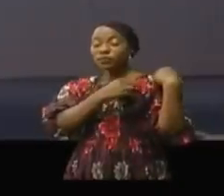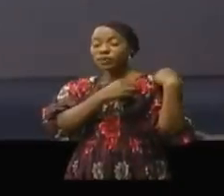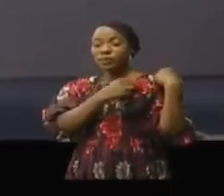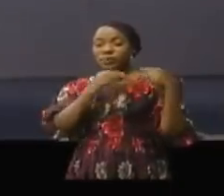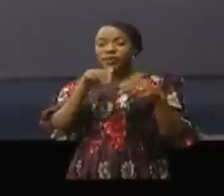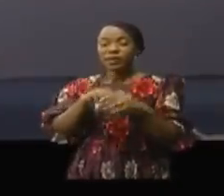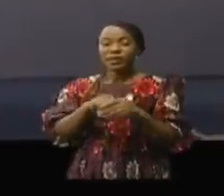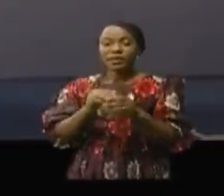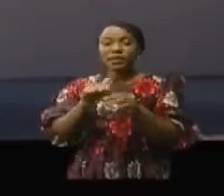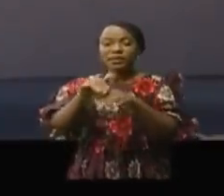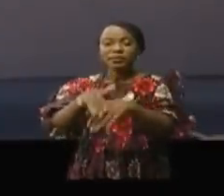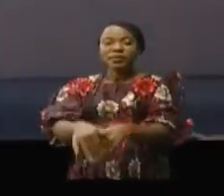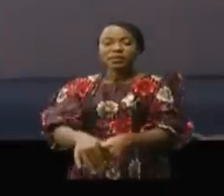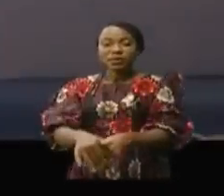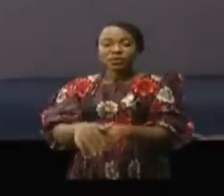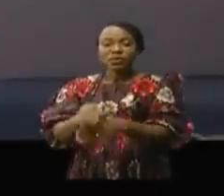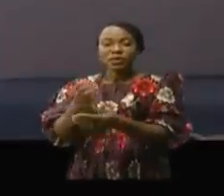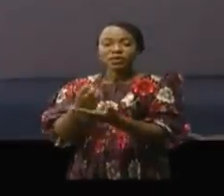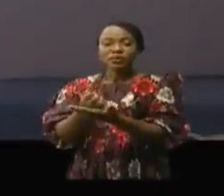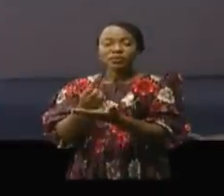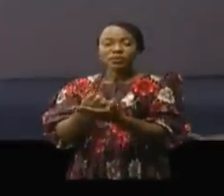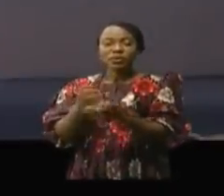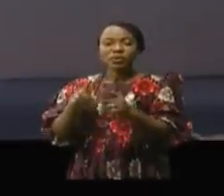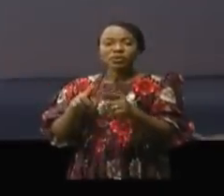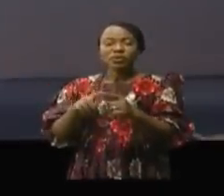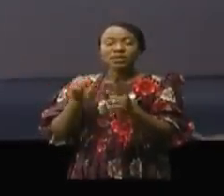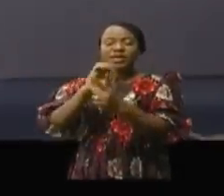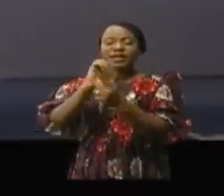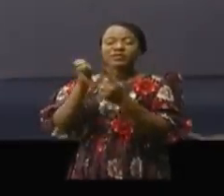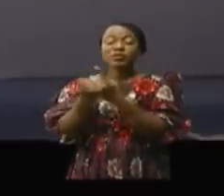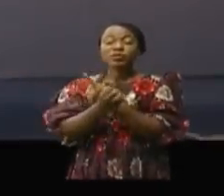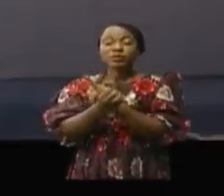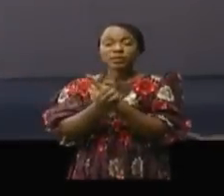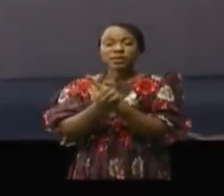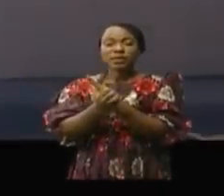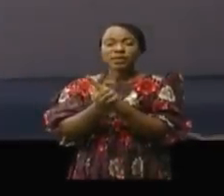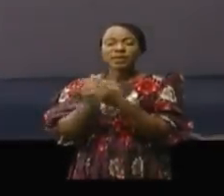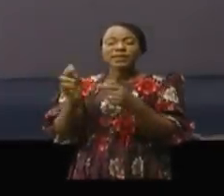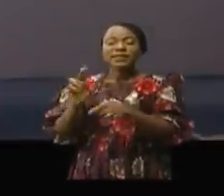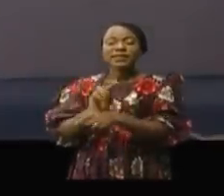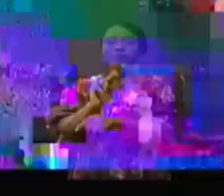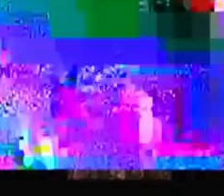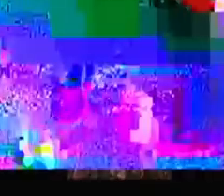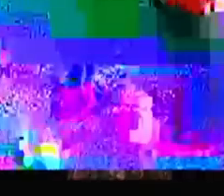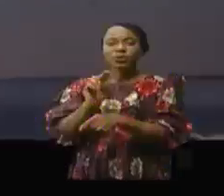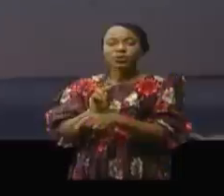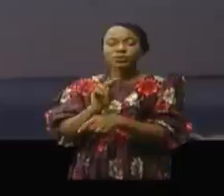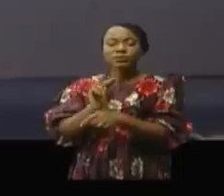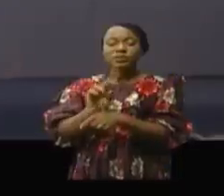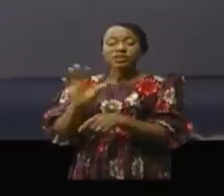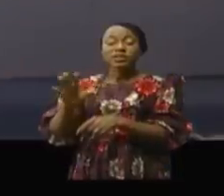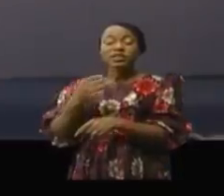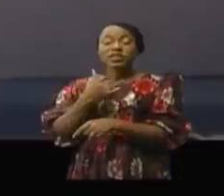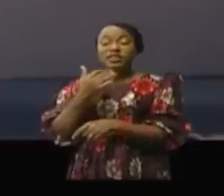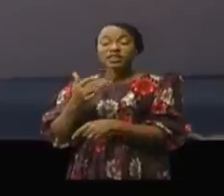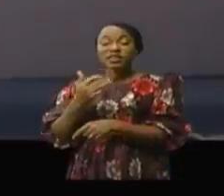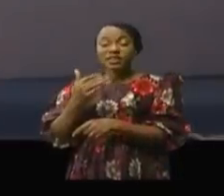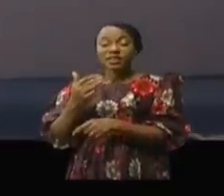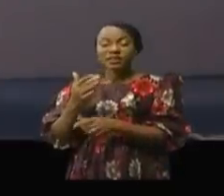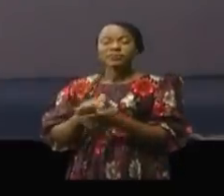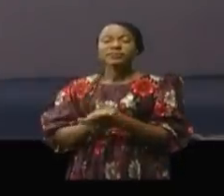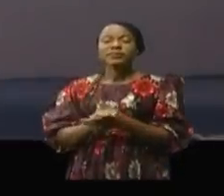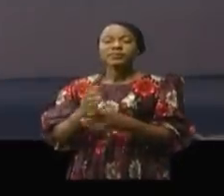aux implications écologiques et environnementales que l'exploitation de ces ressources génère.